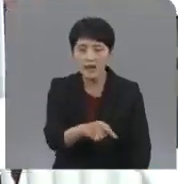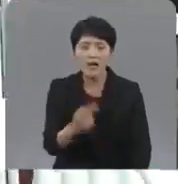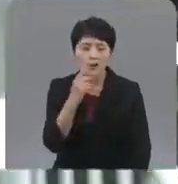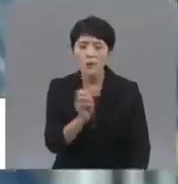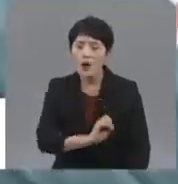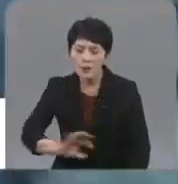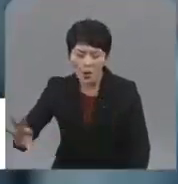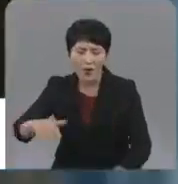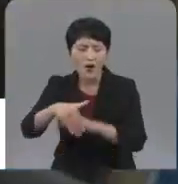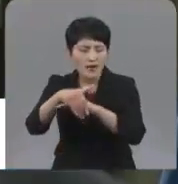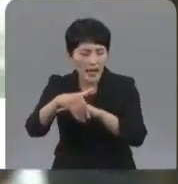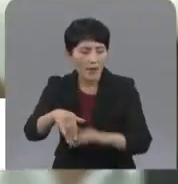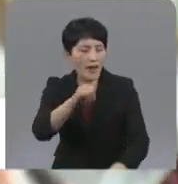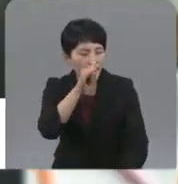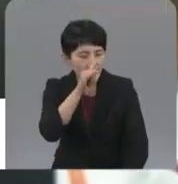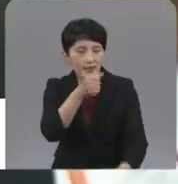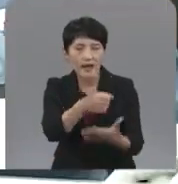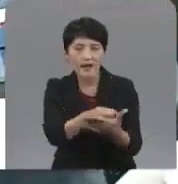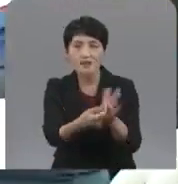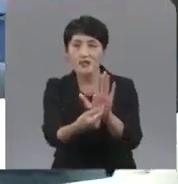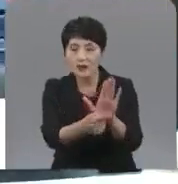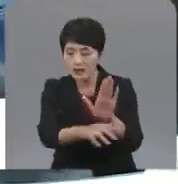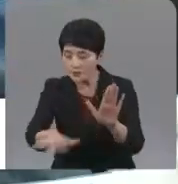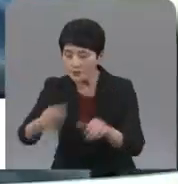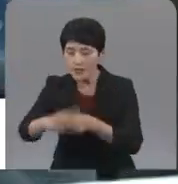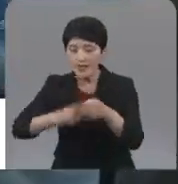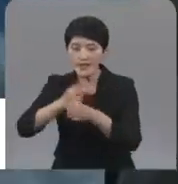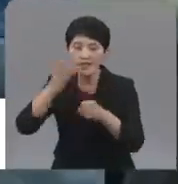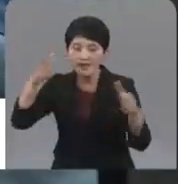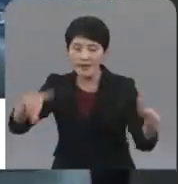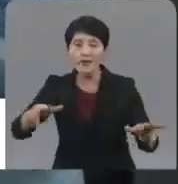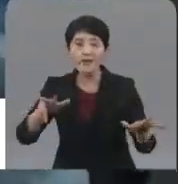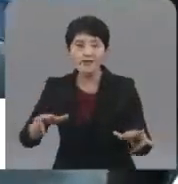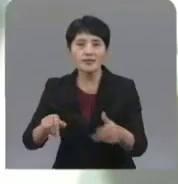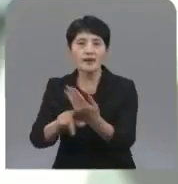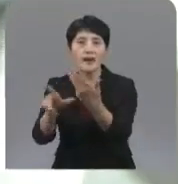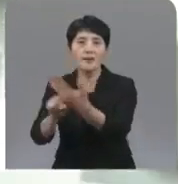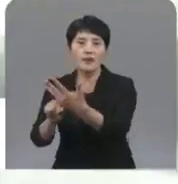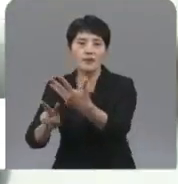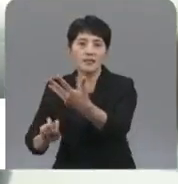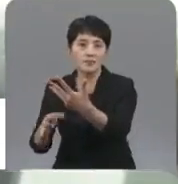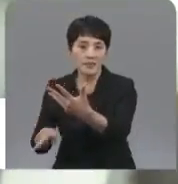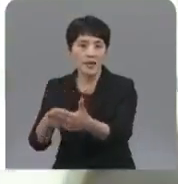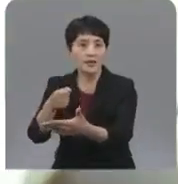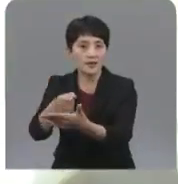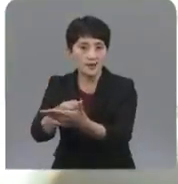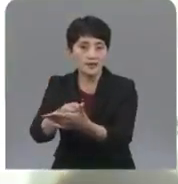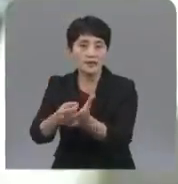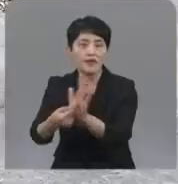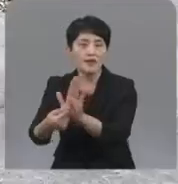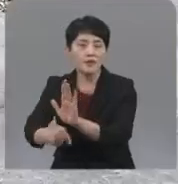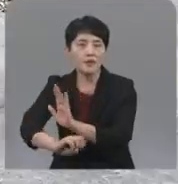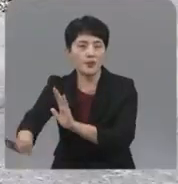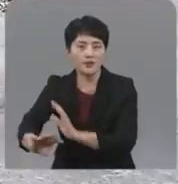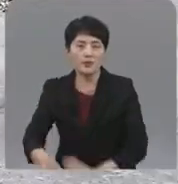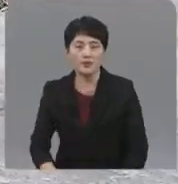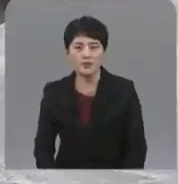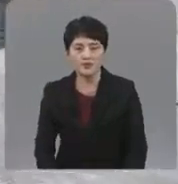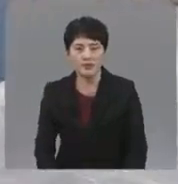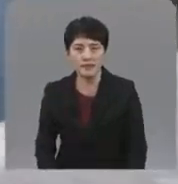efforts pour que le projet soit mené en toute sécurité. L'opération démarrera donc 2 ans et 4 mois après que la